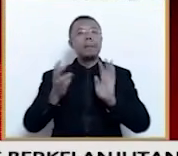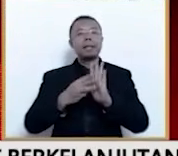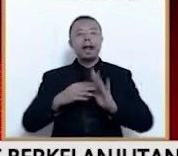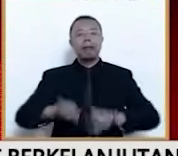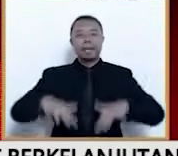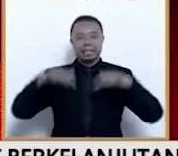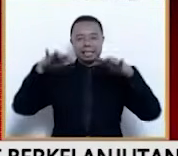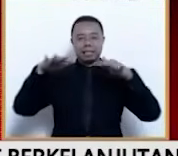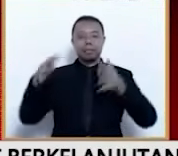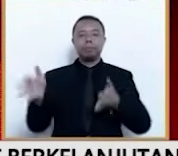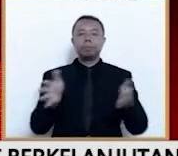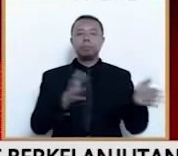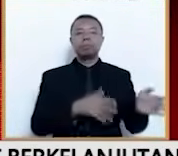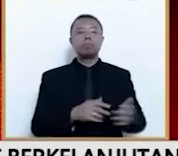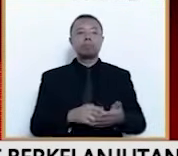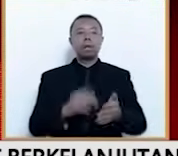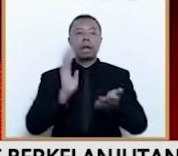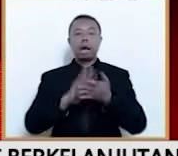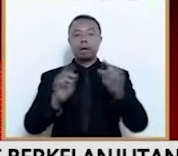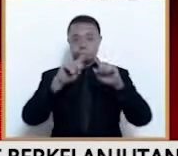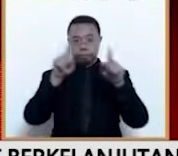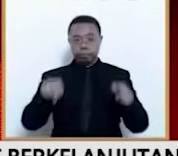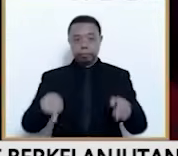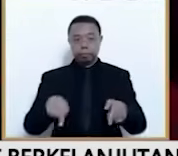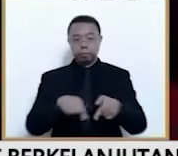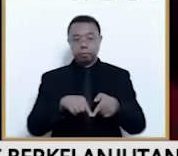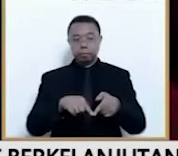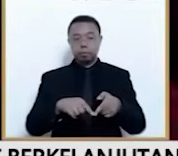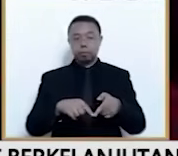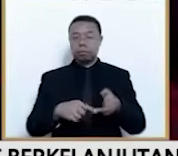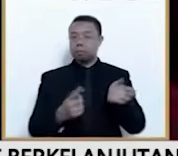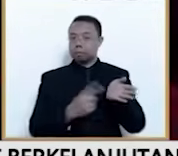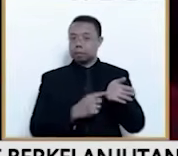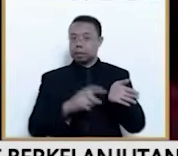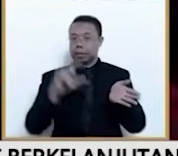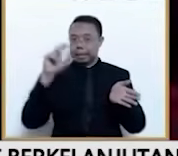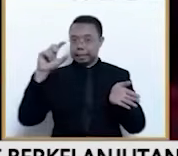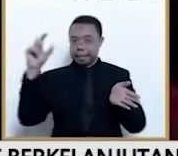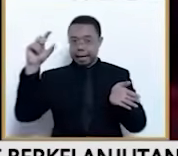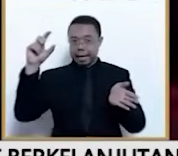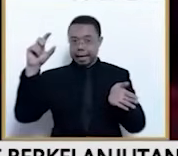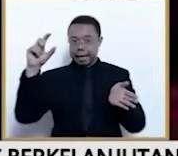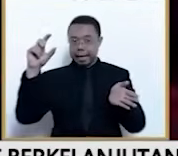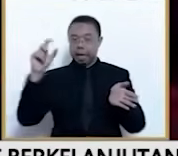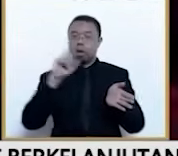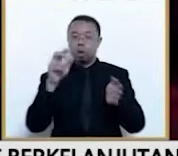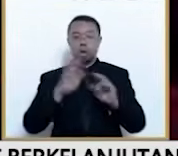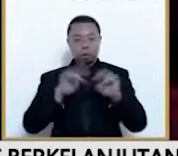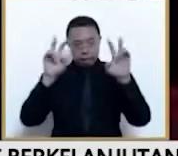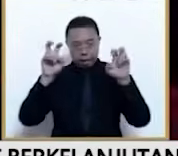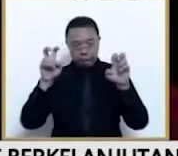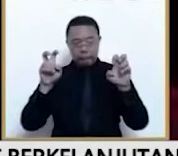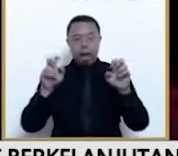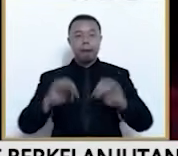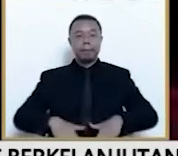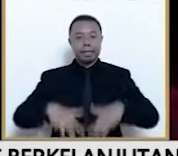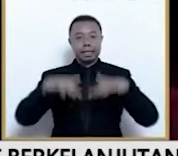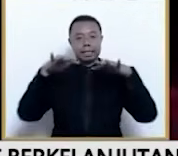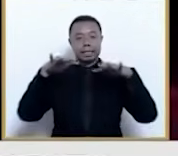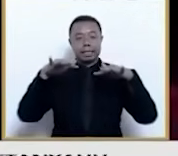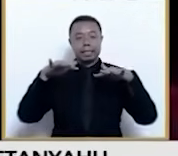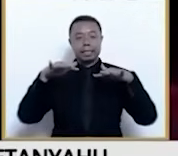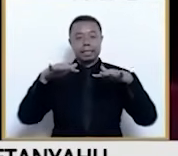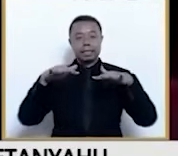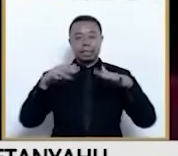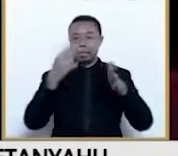akan langsung ambil, ini adalah amplop huruf C untuk subtema penanganan banjir.